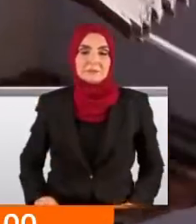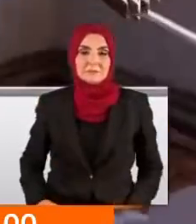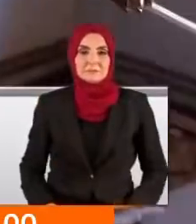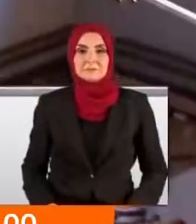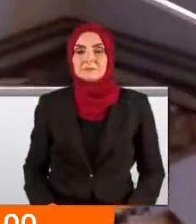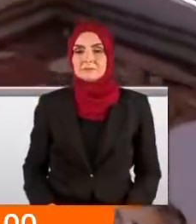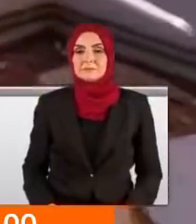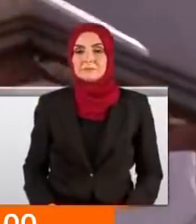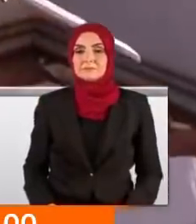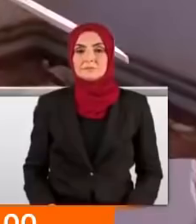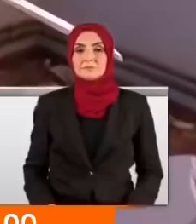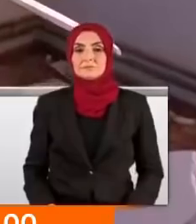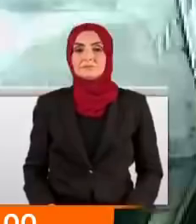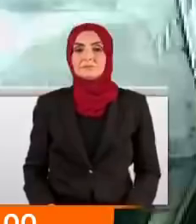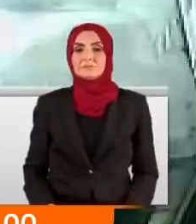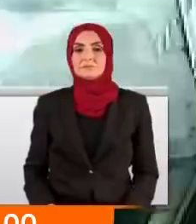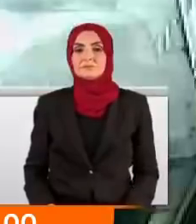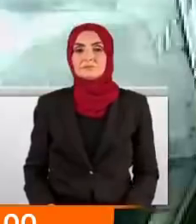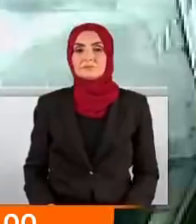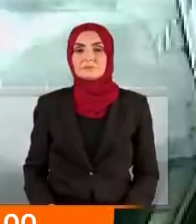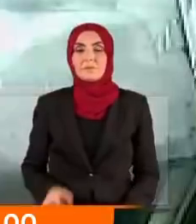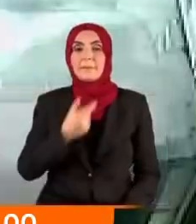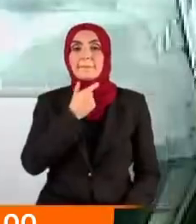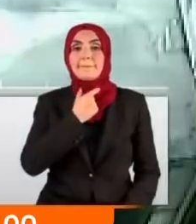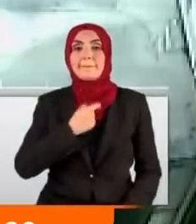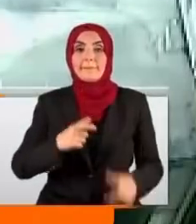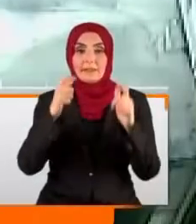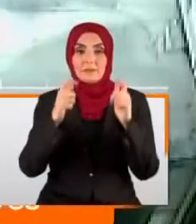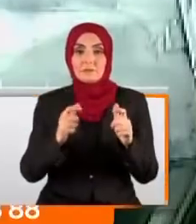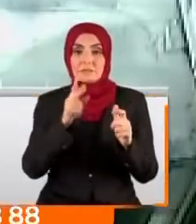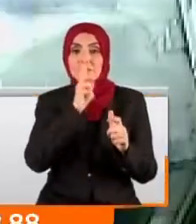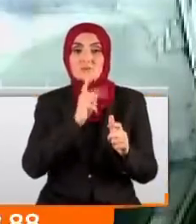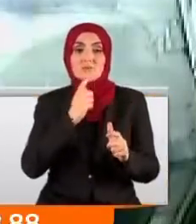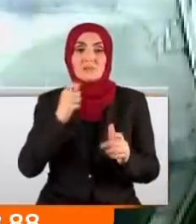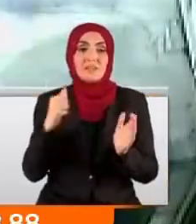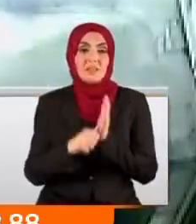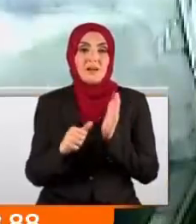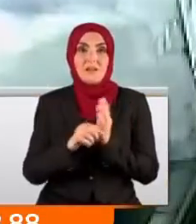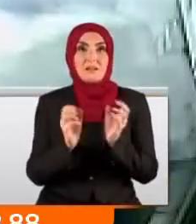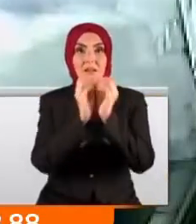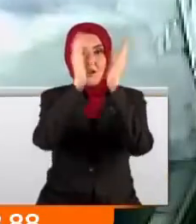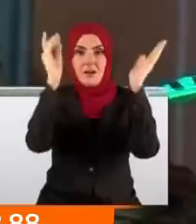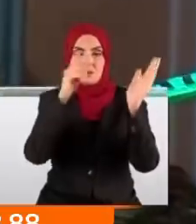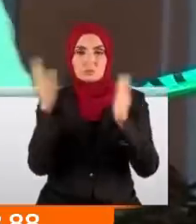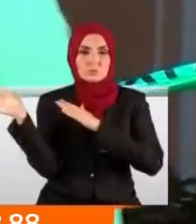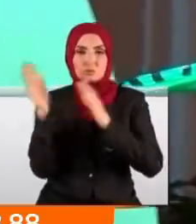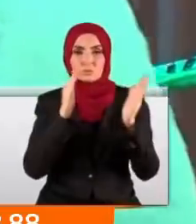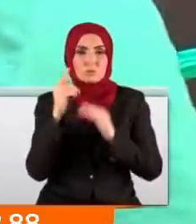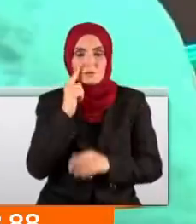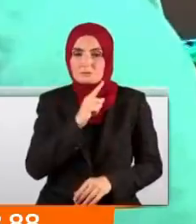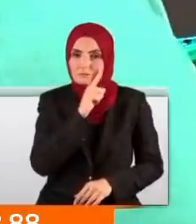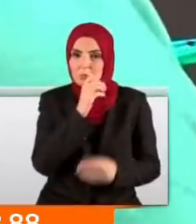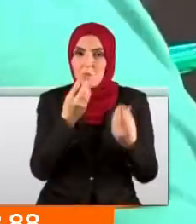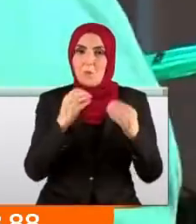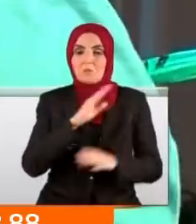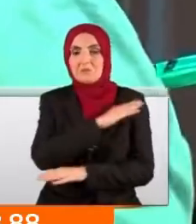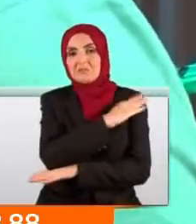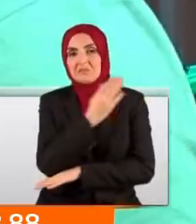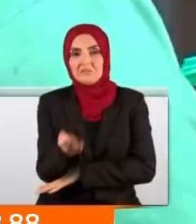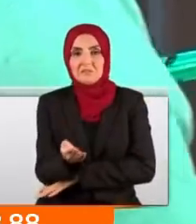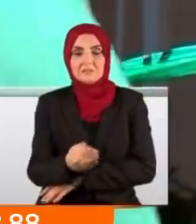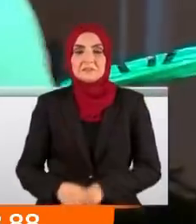Şu kısımda tekli koltuğumuz var. Beykoz'da 200 yıllık tarihi çınar rüzgarın şiddetine dayanamadı. Feci bir sesti, feci bir